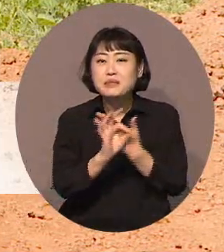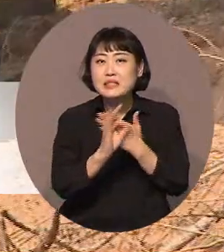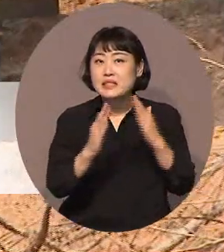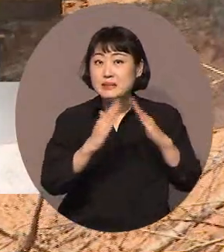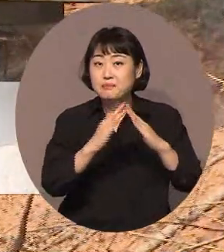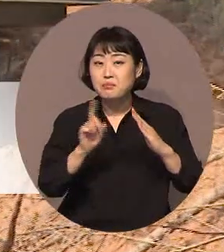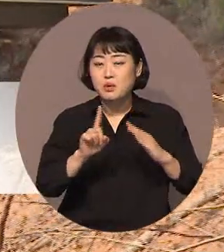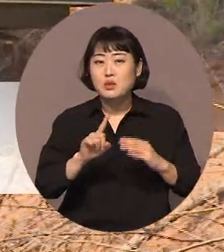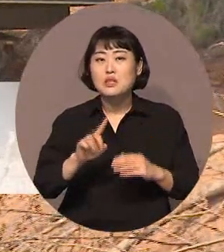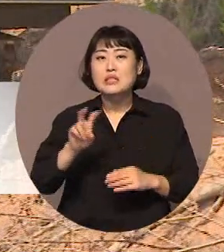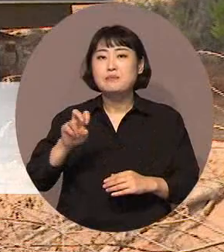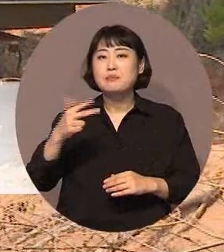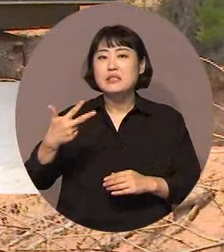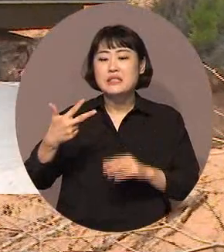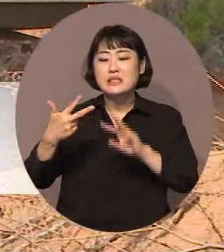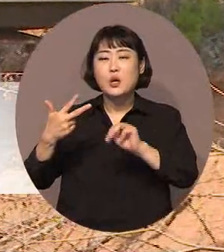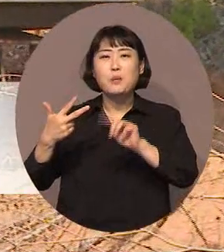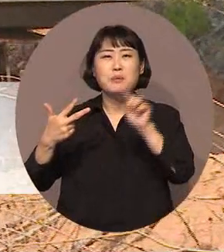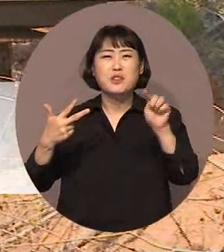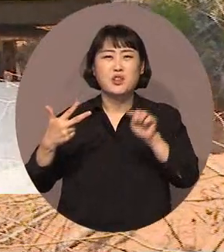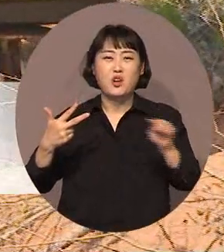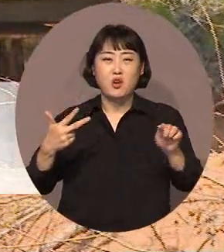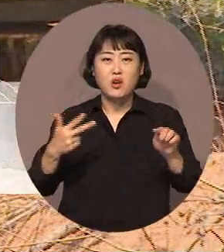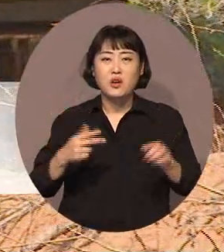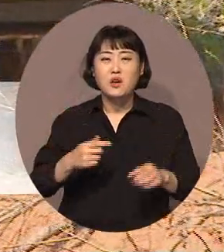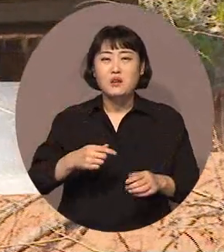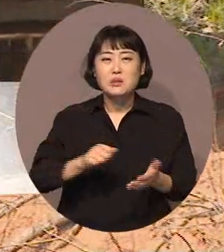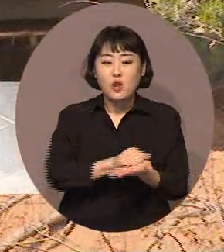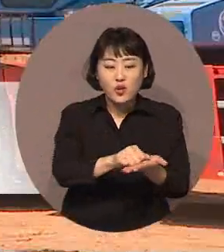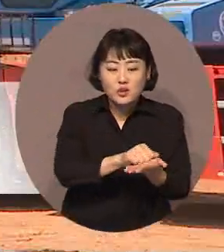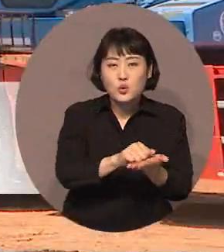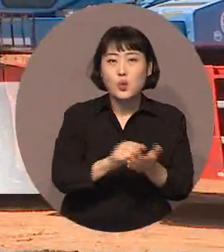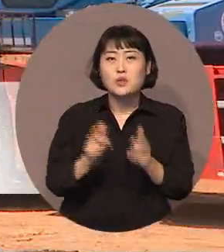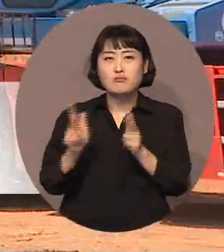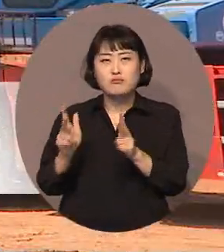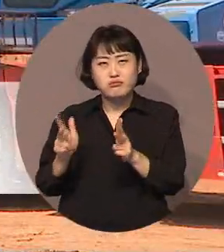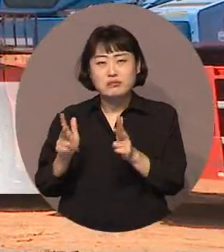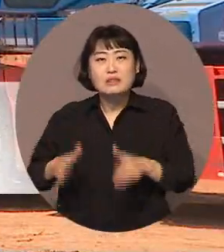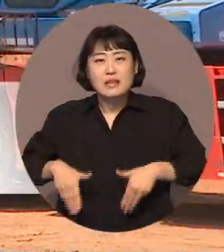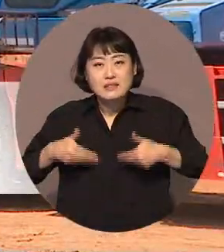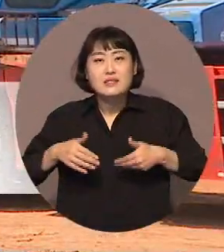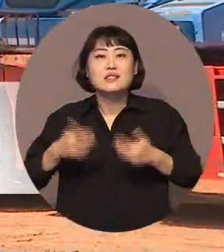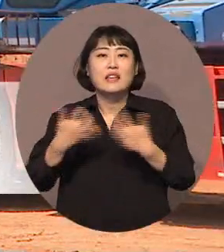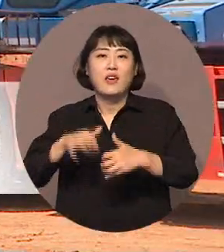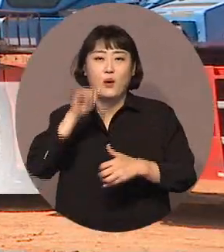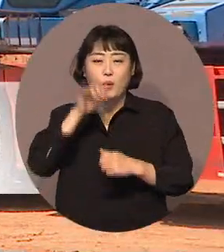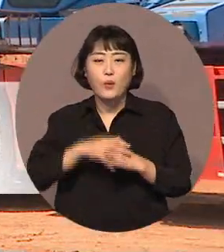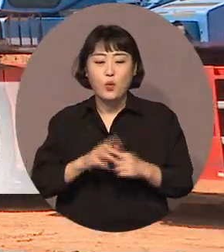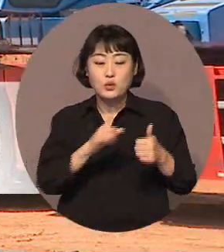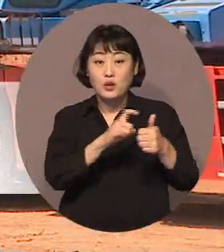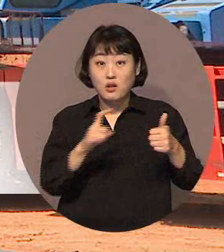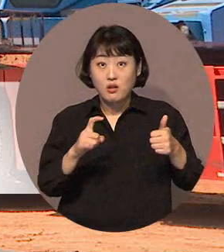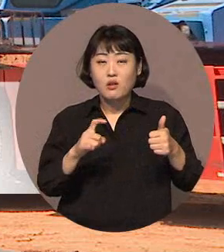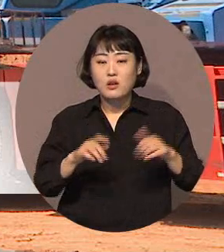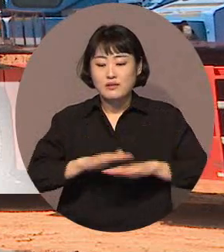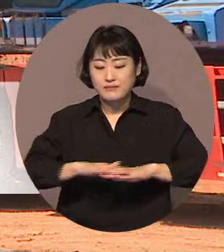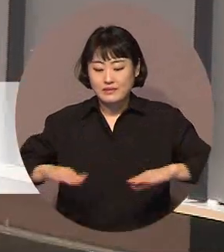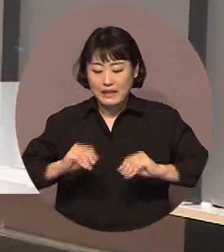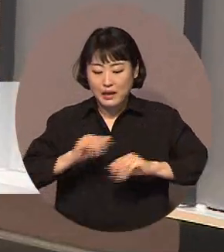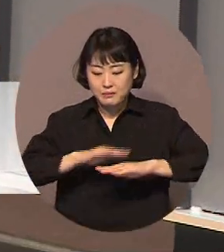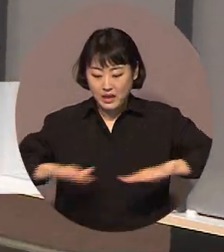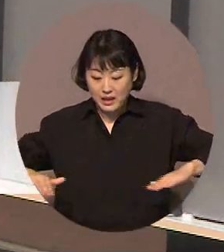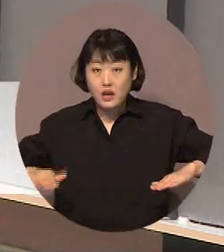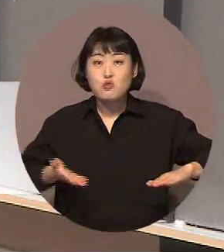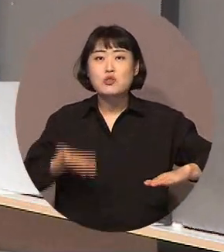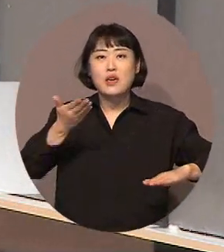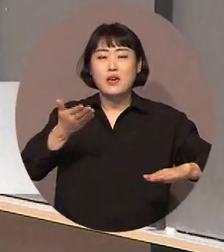조립주택은 27 제곱미터 규모의 싱크대와 냉난방기 등을 갖췄으며 홍성군은 기반 조선공사를 끝낸